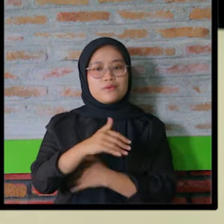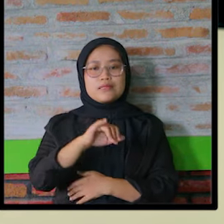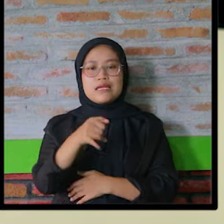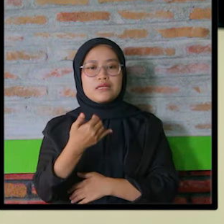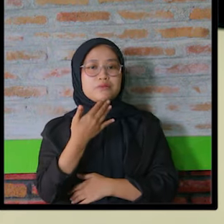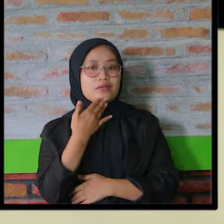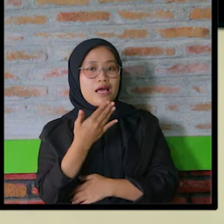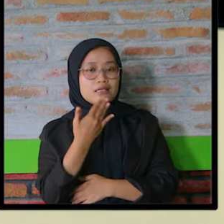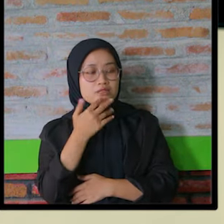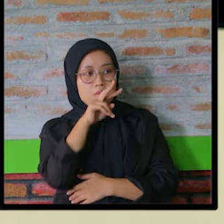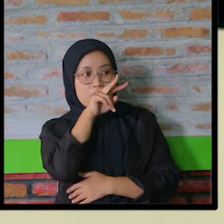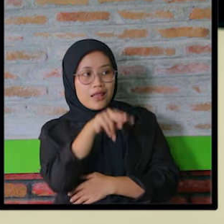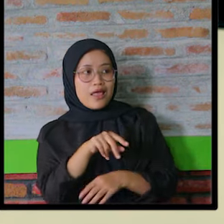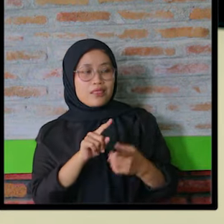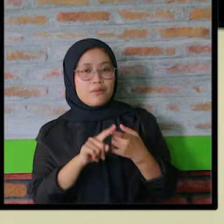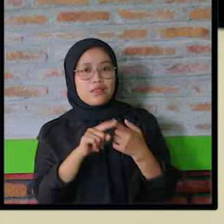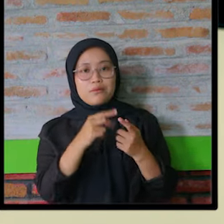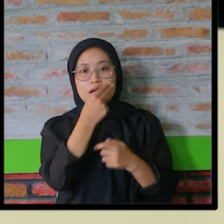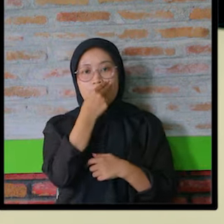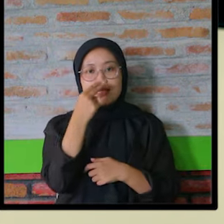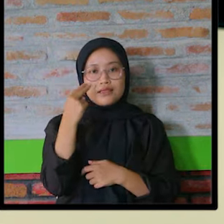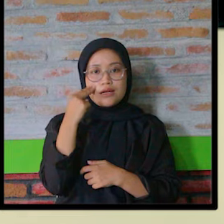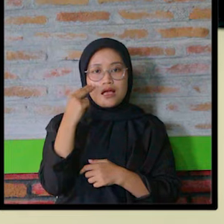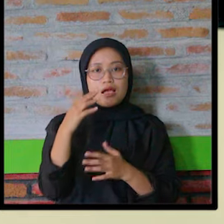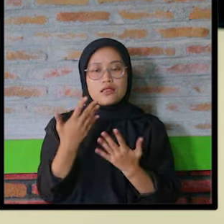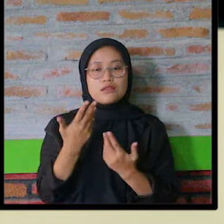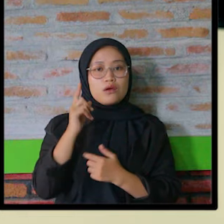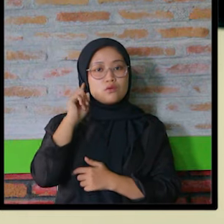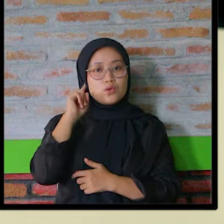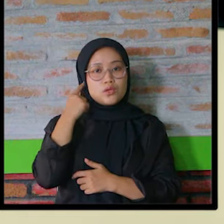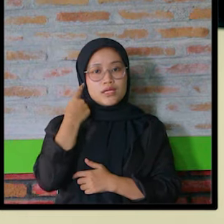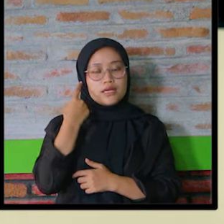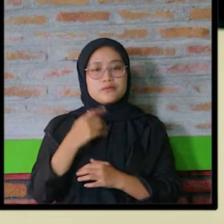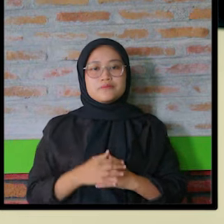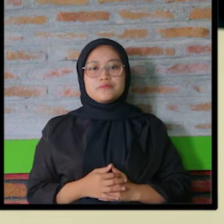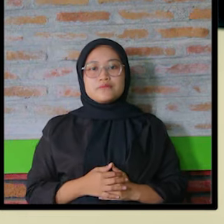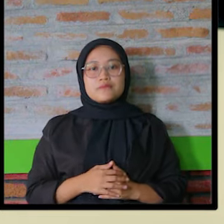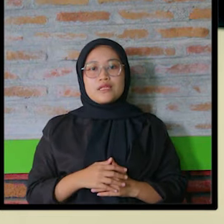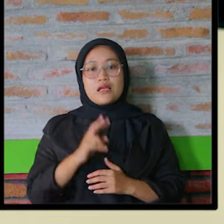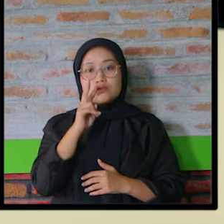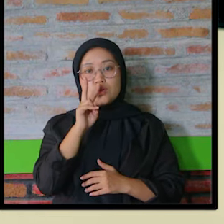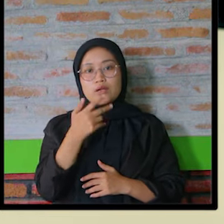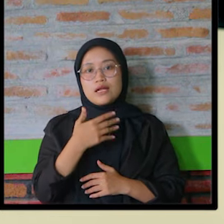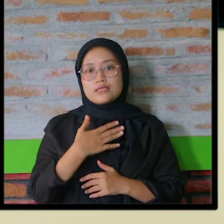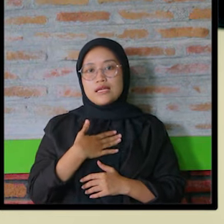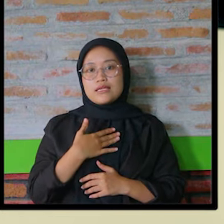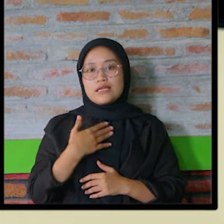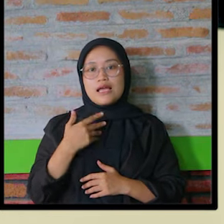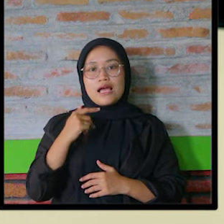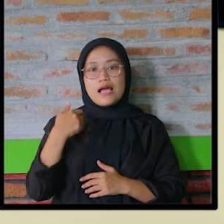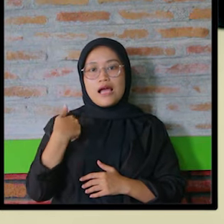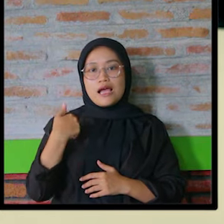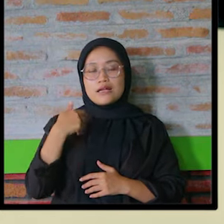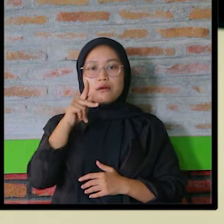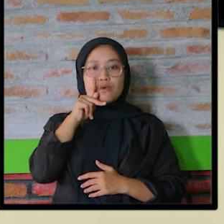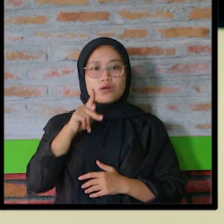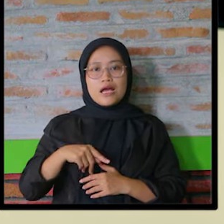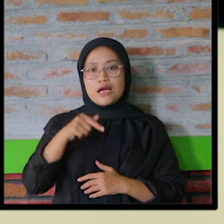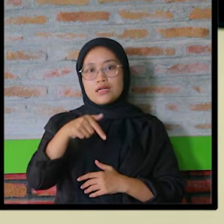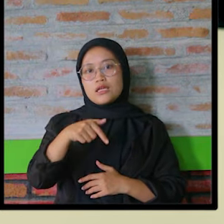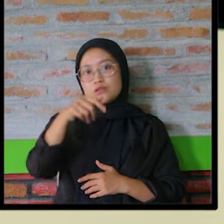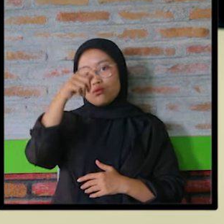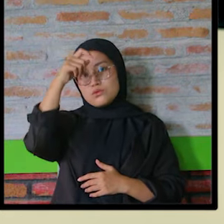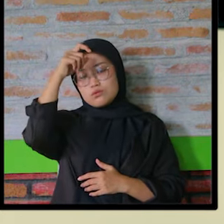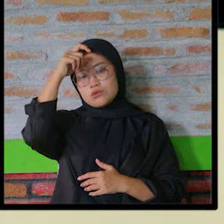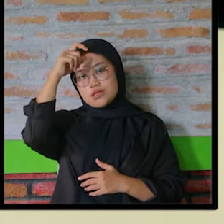saja ee melihat teman-teman Tun netrat n wong misalnya saudara juga ada yang ponakan itu grahita